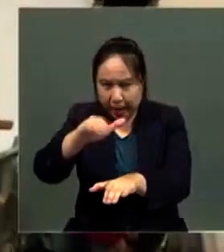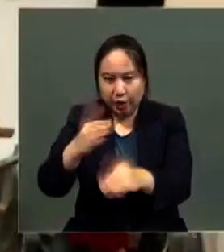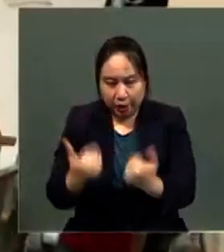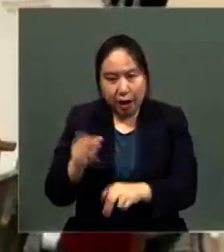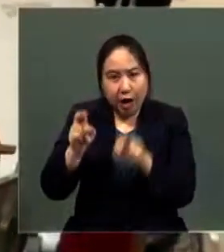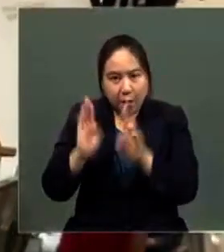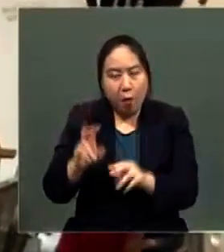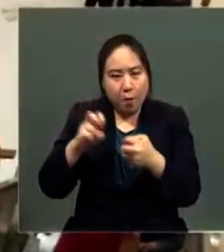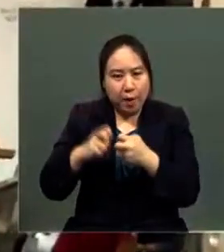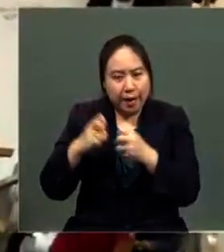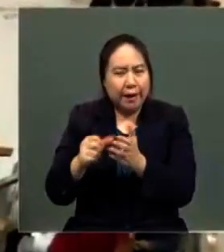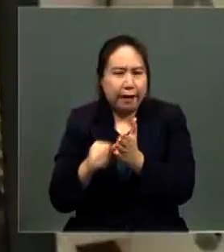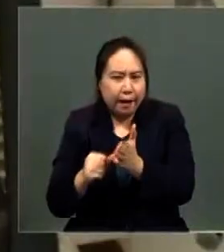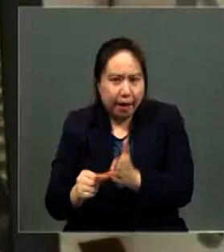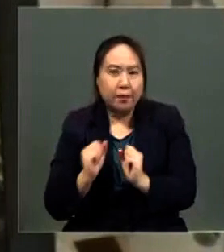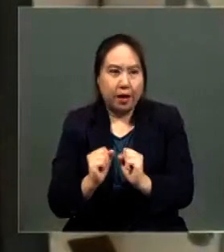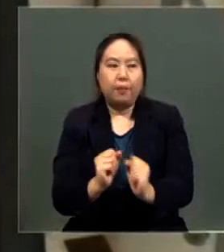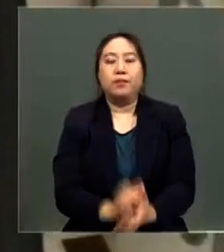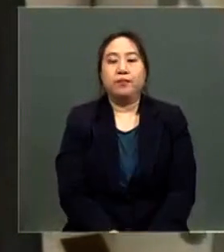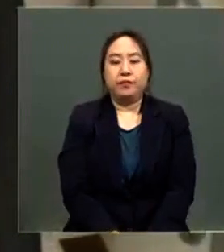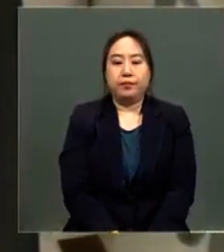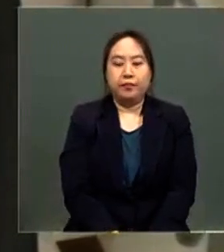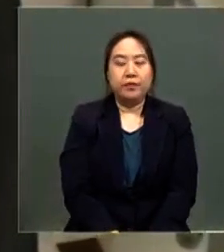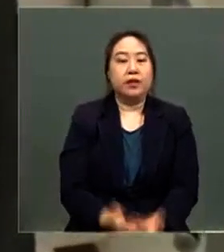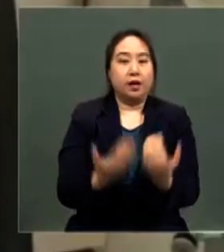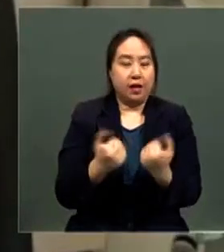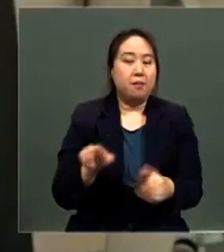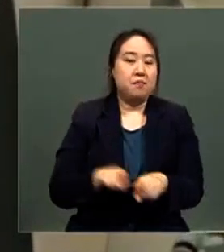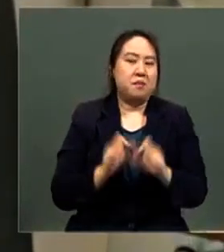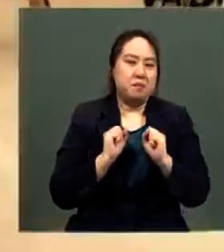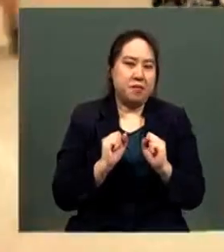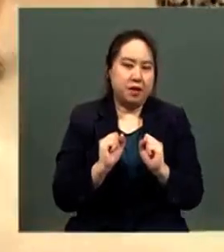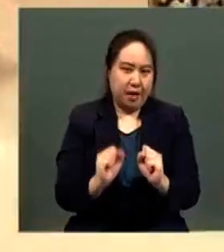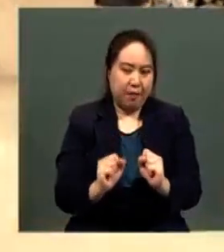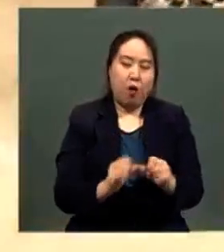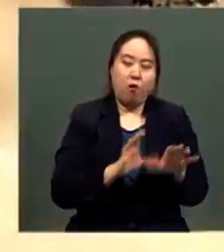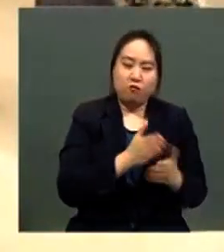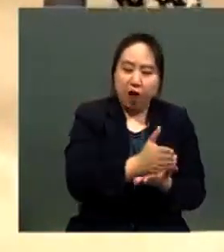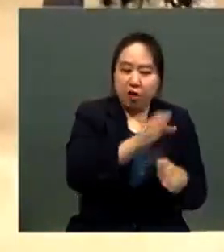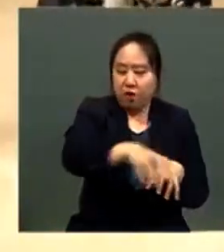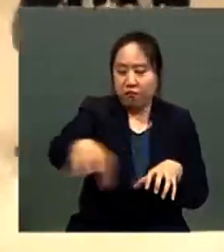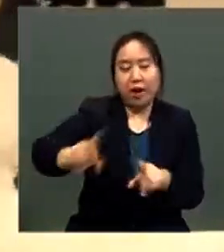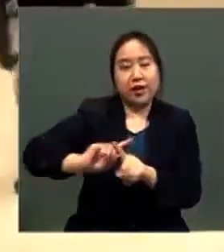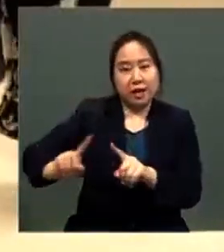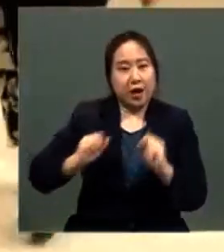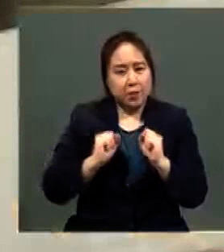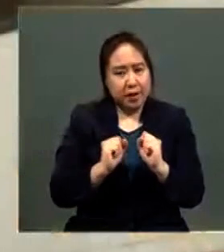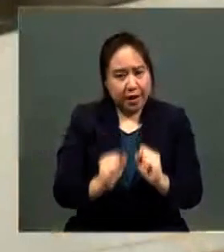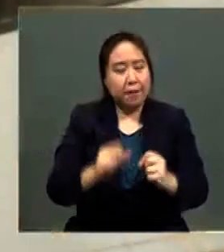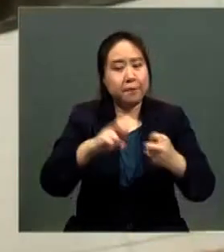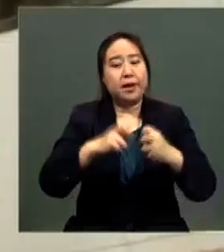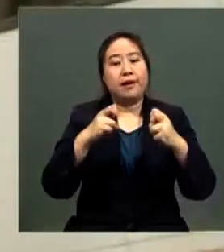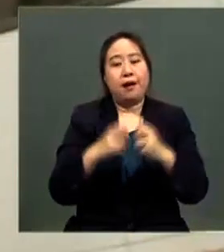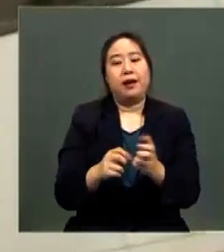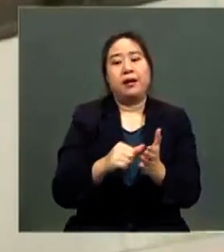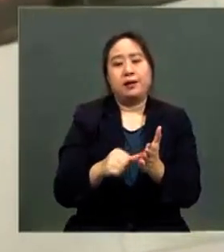บการแก้ไขปรับปรุงต่อไปถือเป็นความพยายามอย่างเต็มที่ของทุกฝ่ายในการร่วมกันแก้ไขปัญห